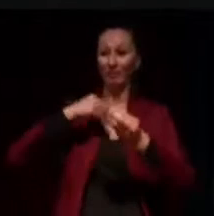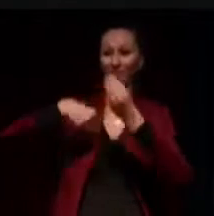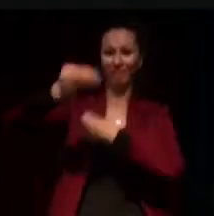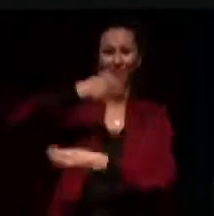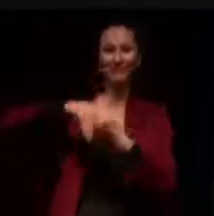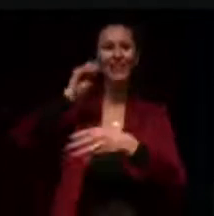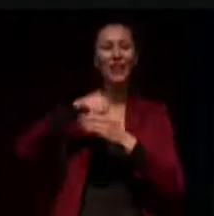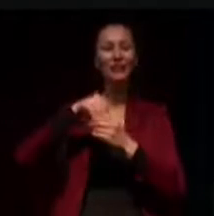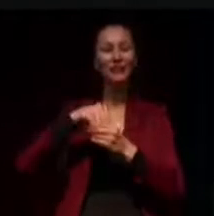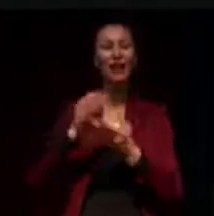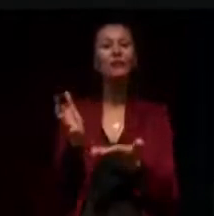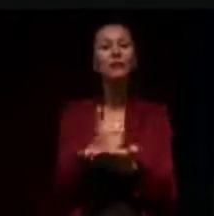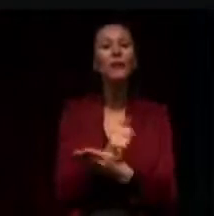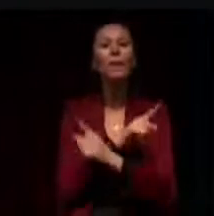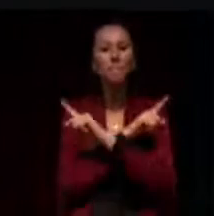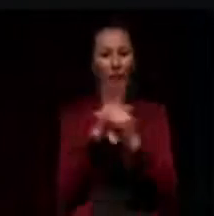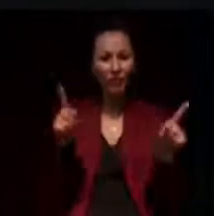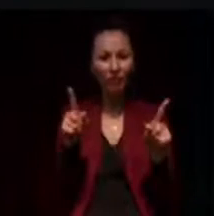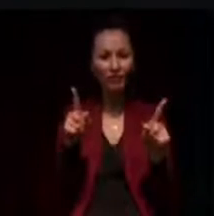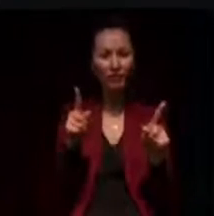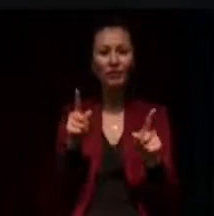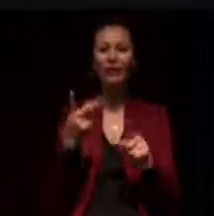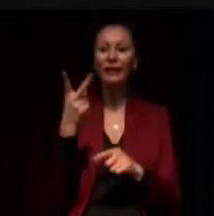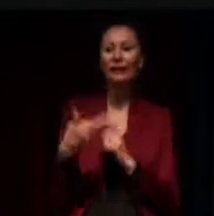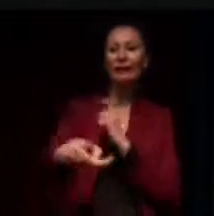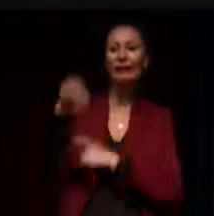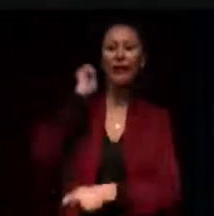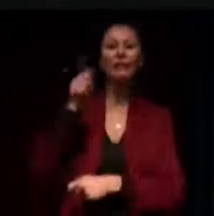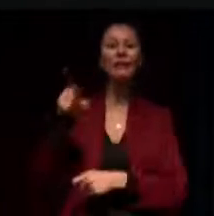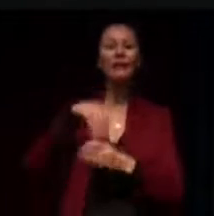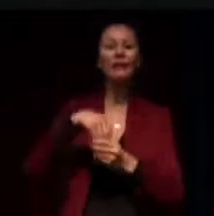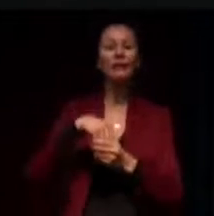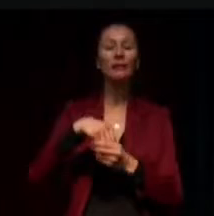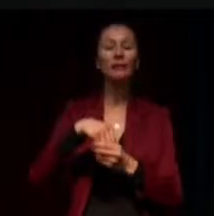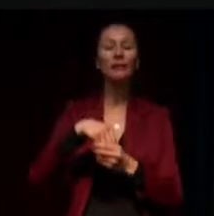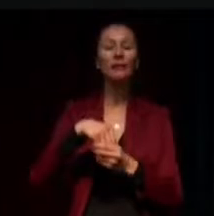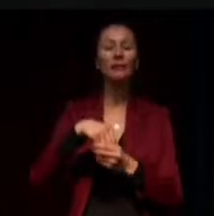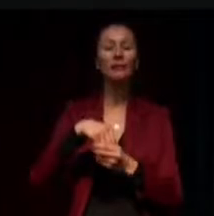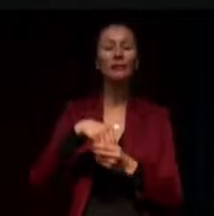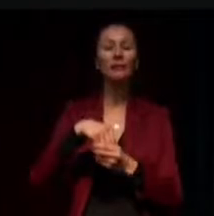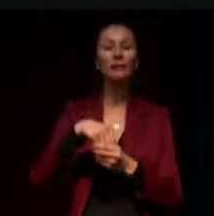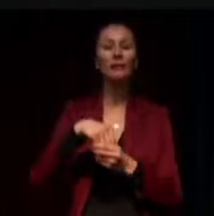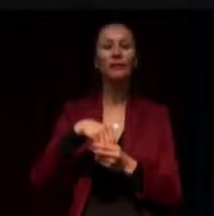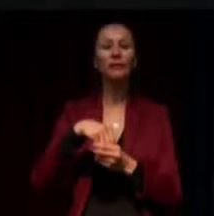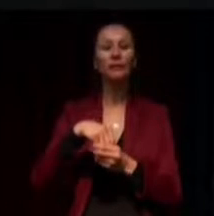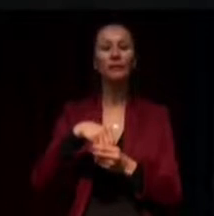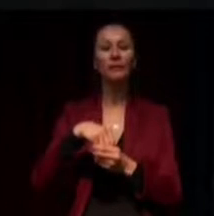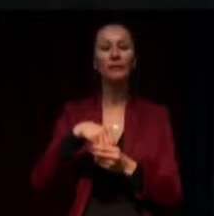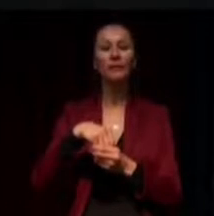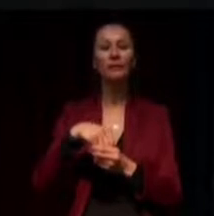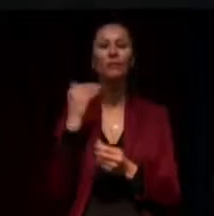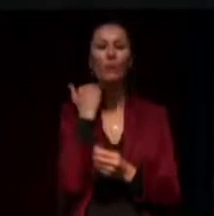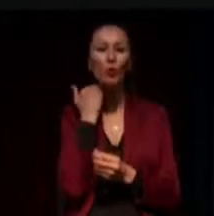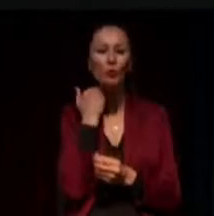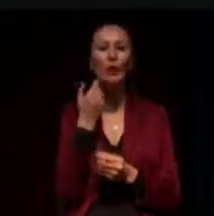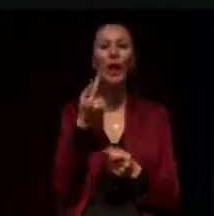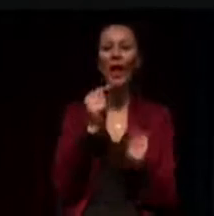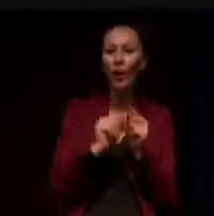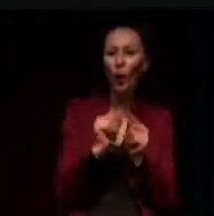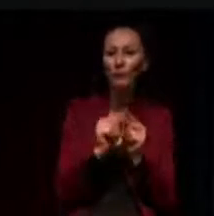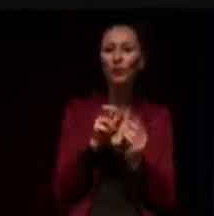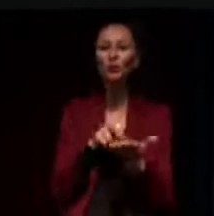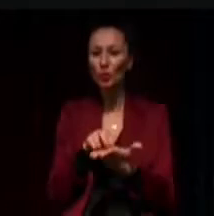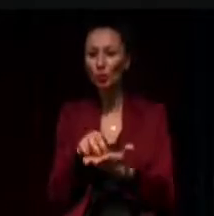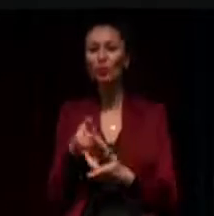yapan, kazanmadan da krediyle borçlanan bir tüketim modeli üzerinde ekonomimizi